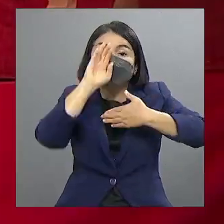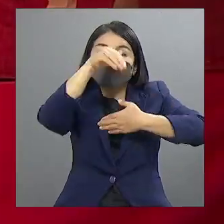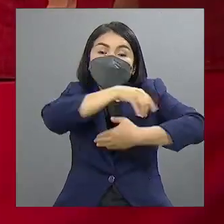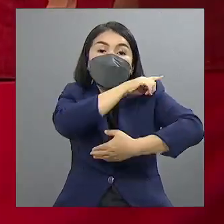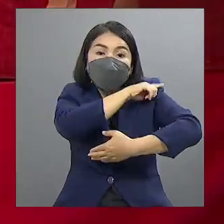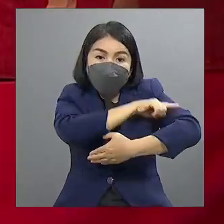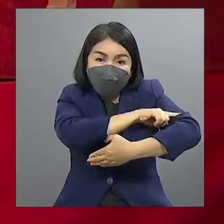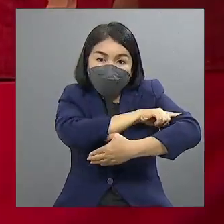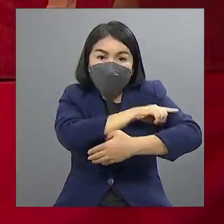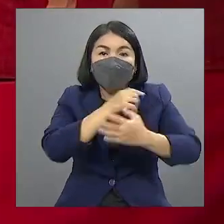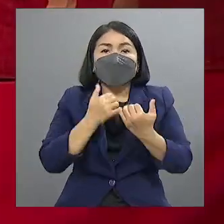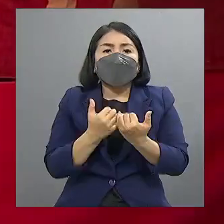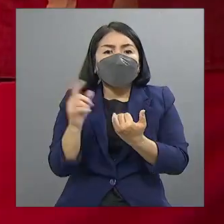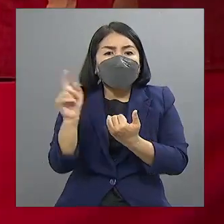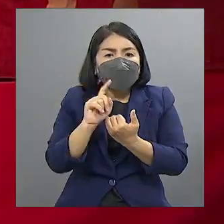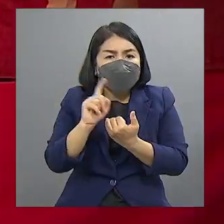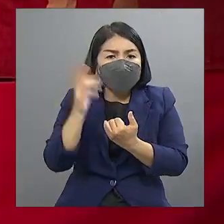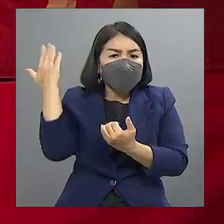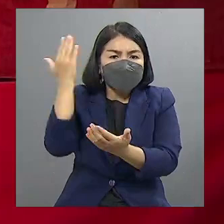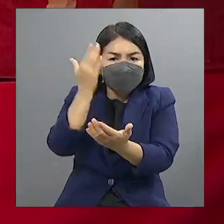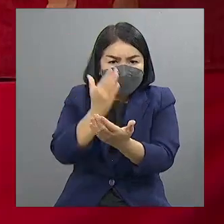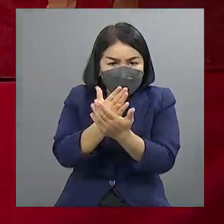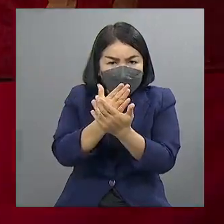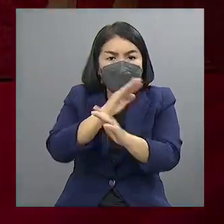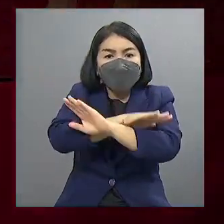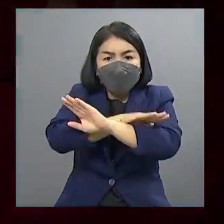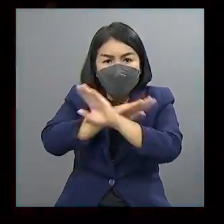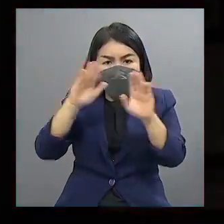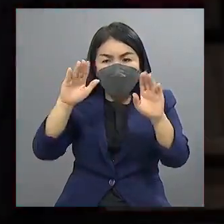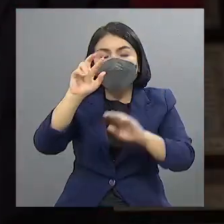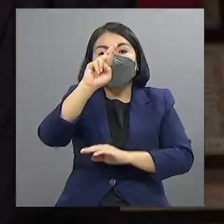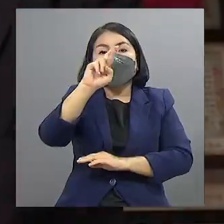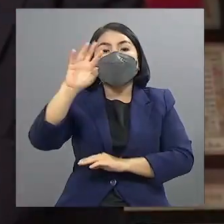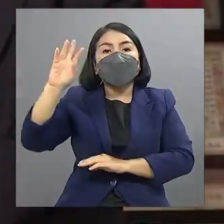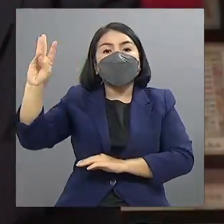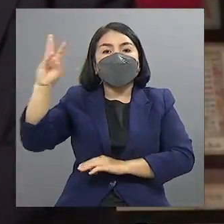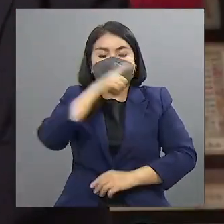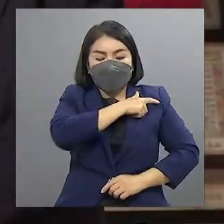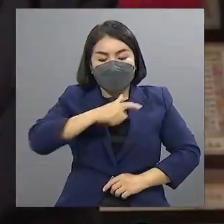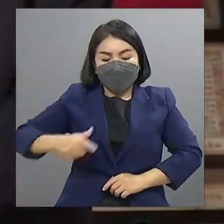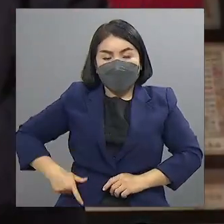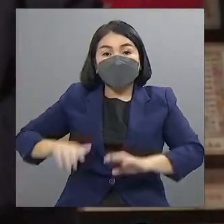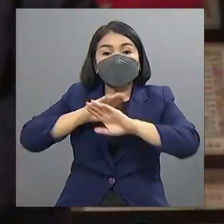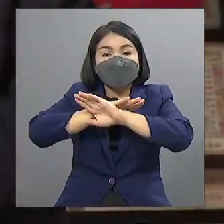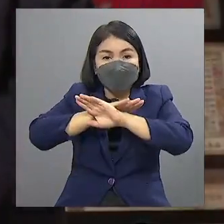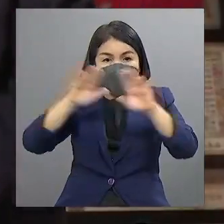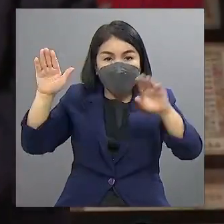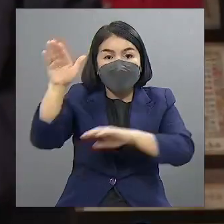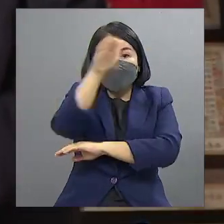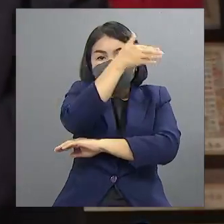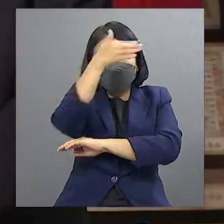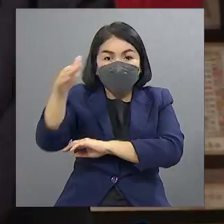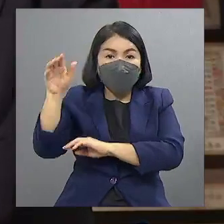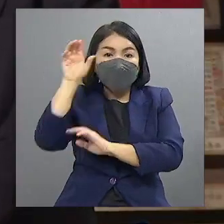เรายุติการใช้ในสมัยรัชกาลที่6ครับพระบาทสมเด็จพระมงกุฎเกล้าเจ้าอยู่หัวซึ่งพระองค์ทรงเล็งเห็นว่าการใช้ธงช้างเ